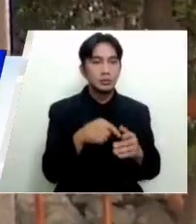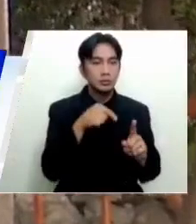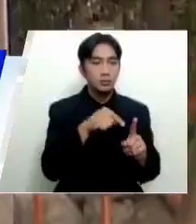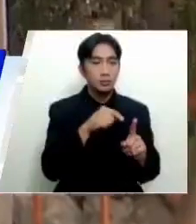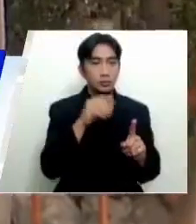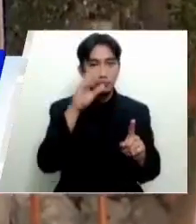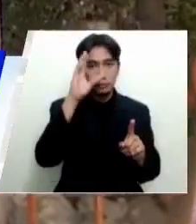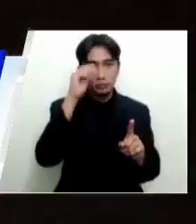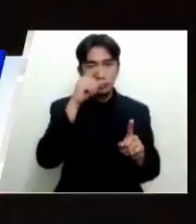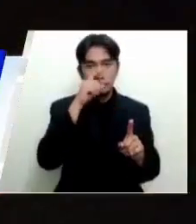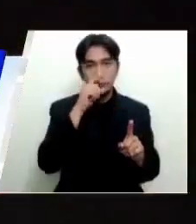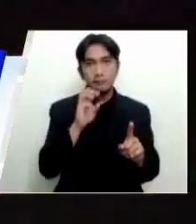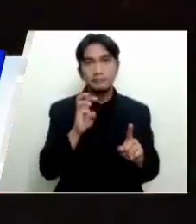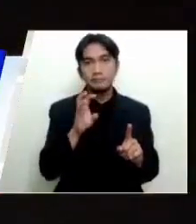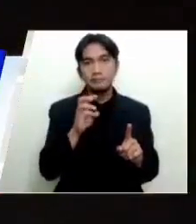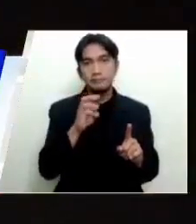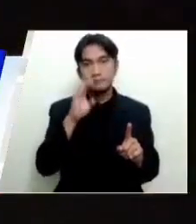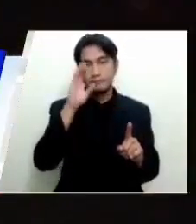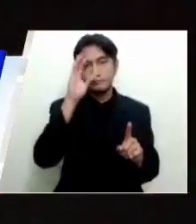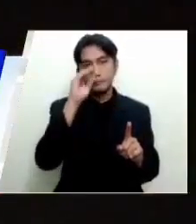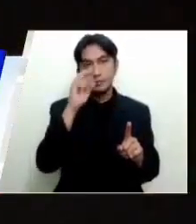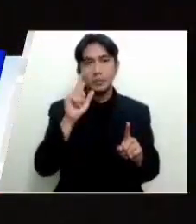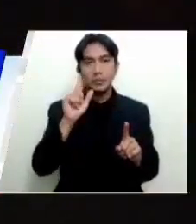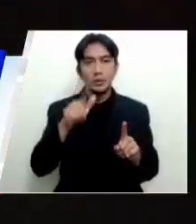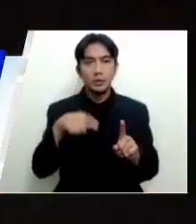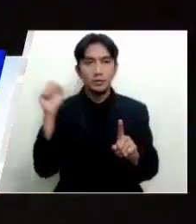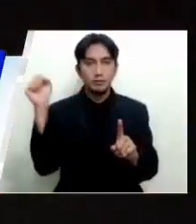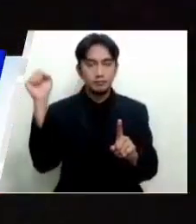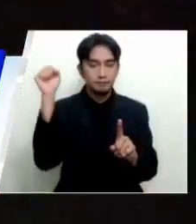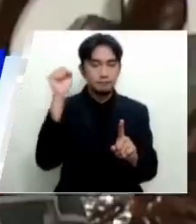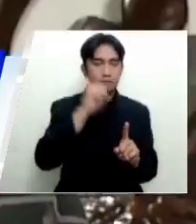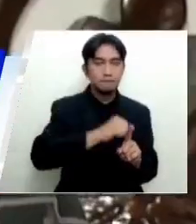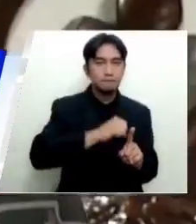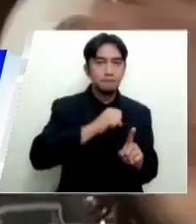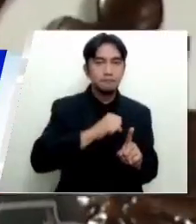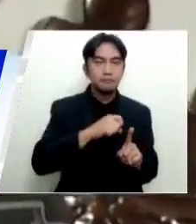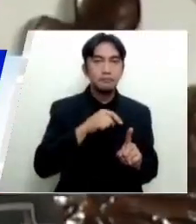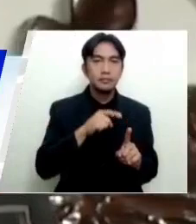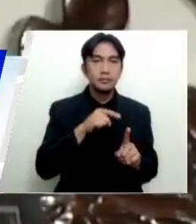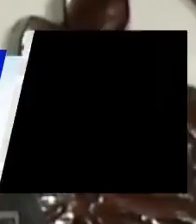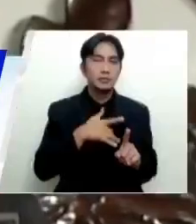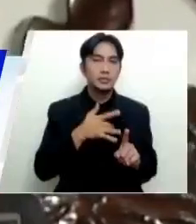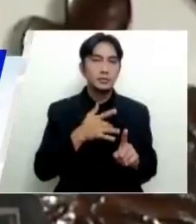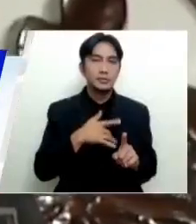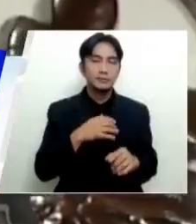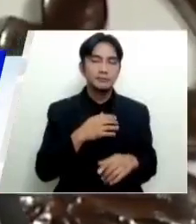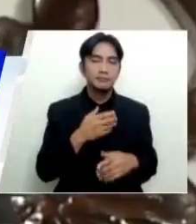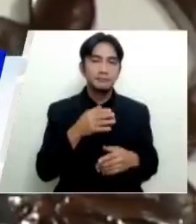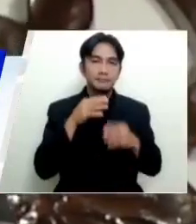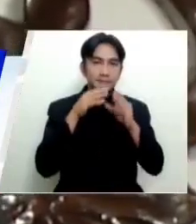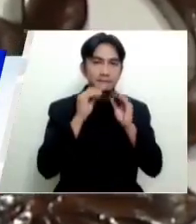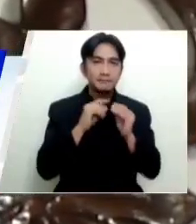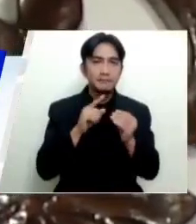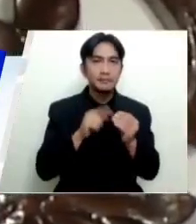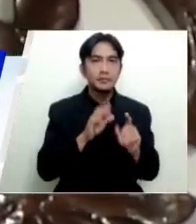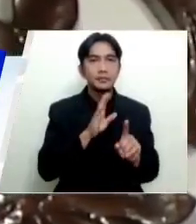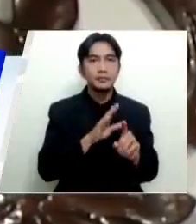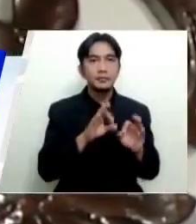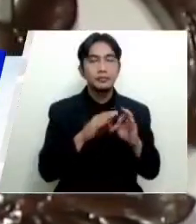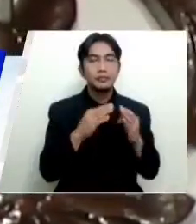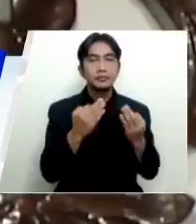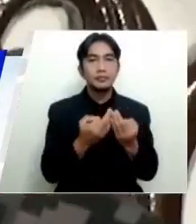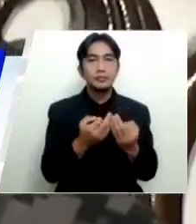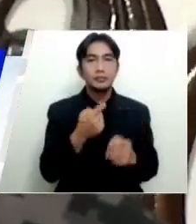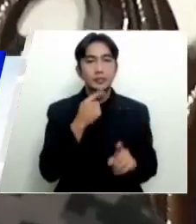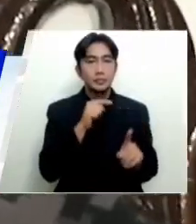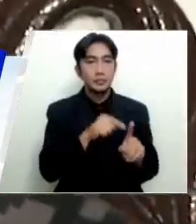na lalaki at nabagsakan siya. Labis ang hinagpis ng ama at mga kaibigan ng biktima. Ayon sa ama ng binatilyo, pauwi na ang